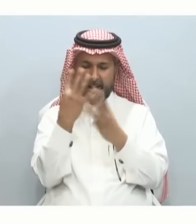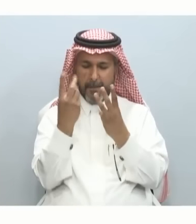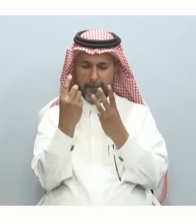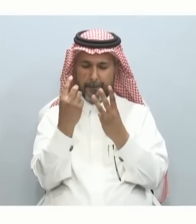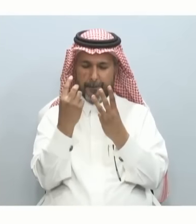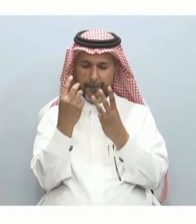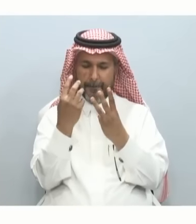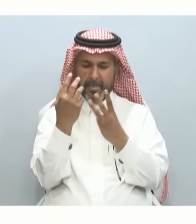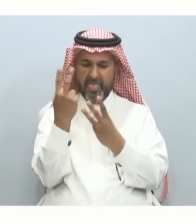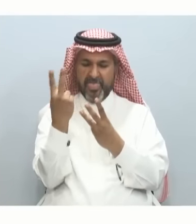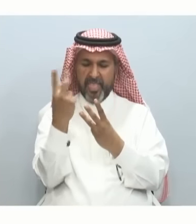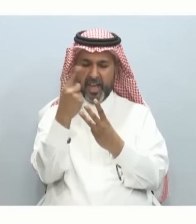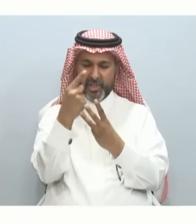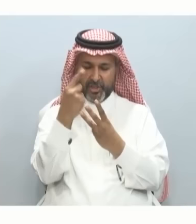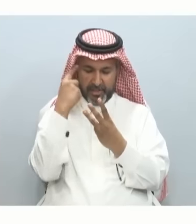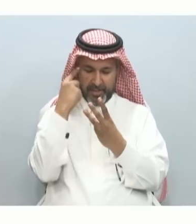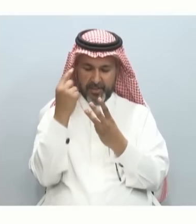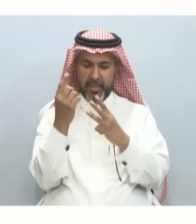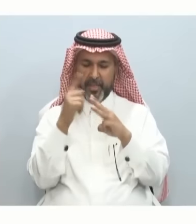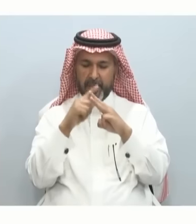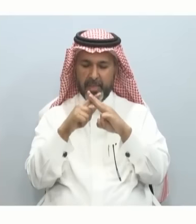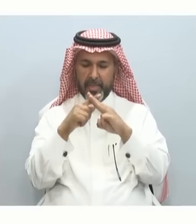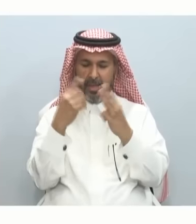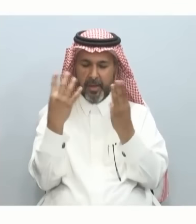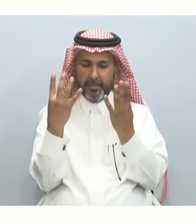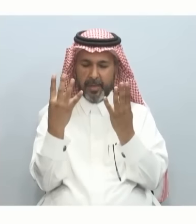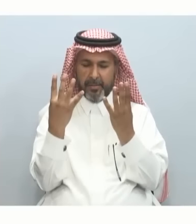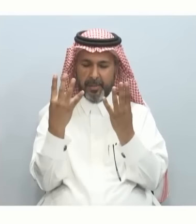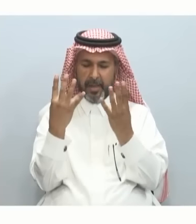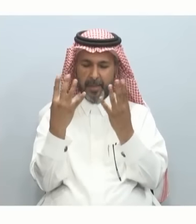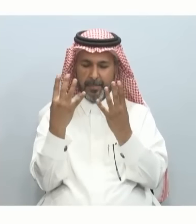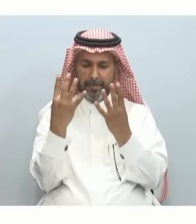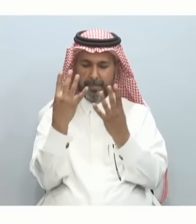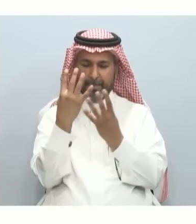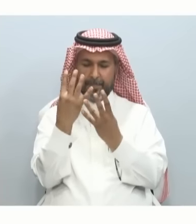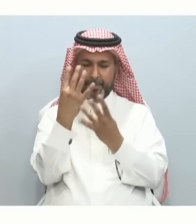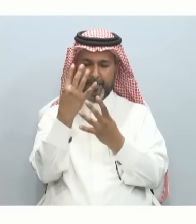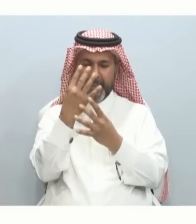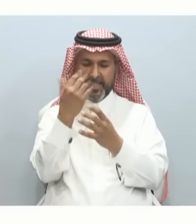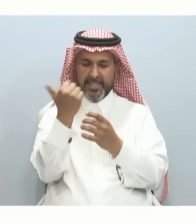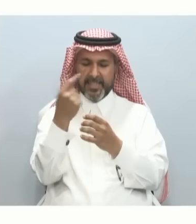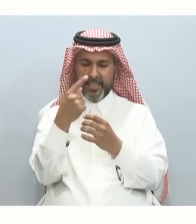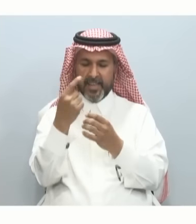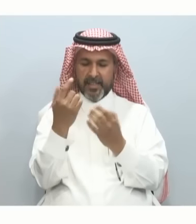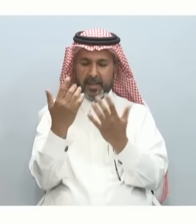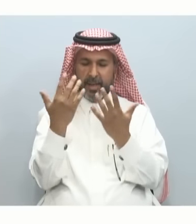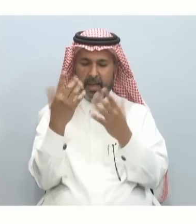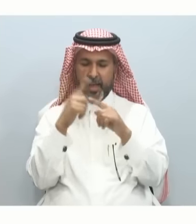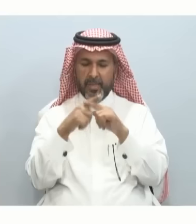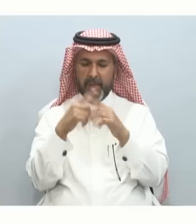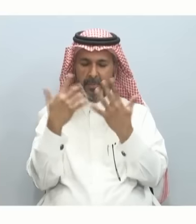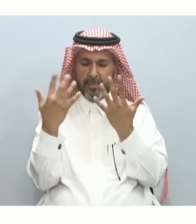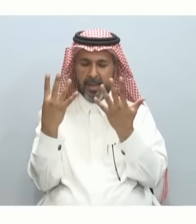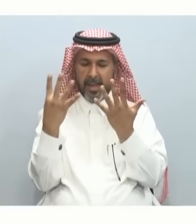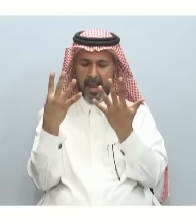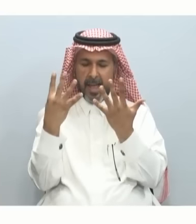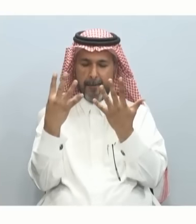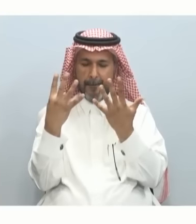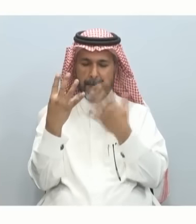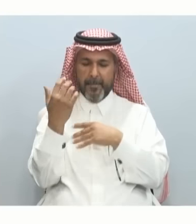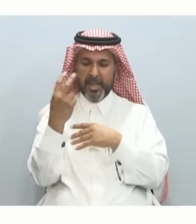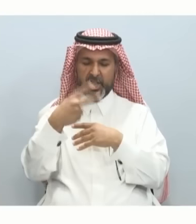ضرب ثلاثه 12 اربع ضرب اربعه سته عشر اربعه ضرب خمسه عش وهذه